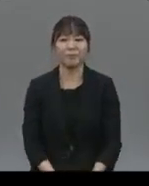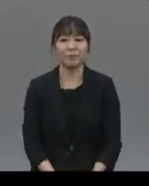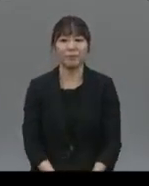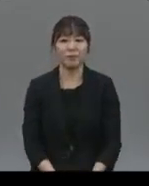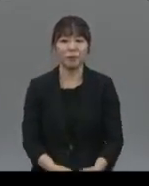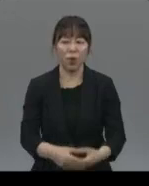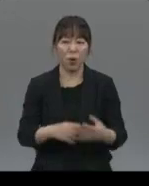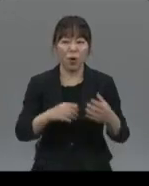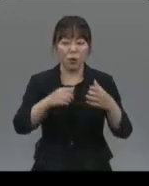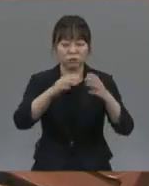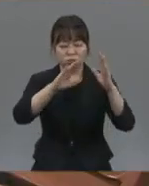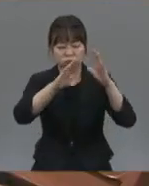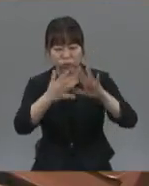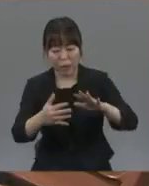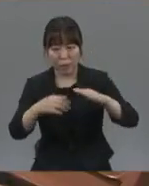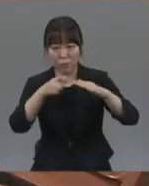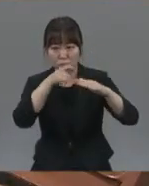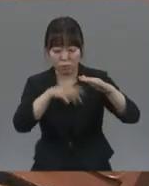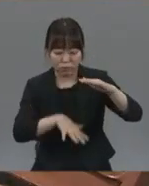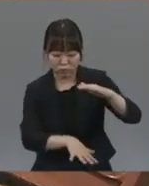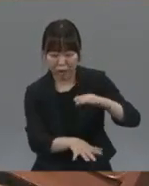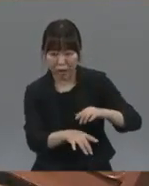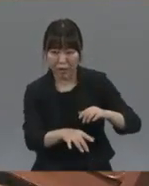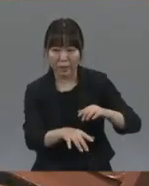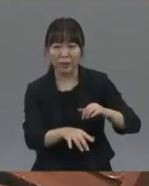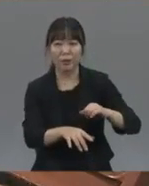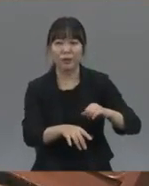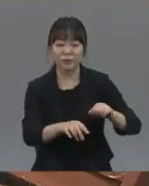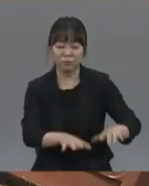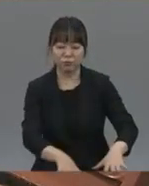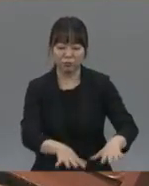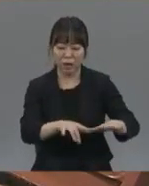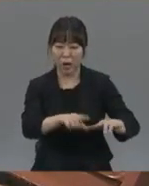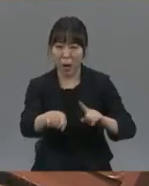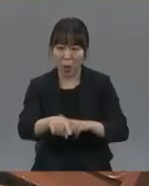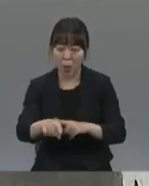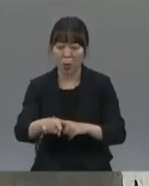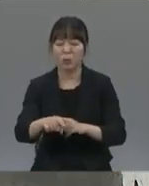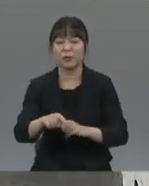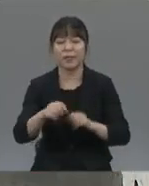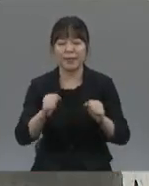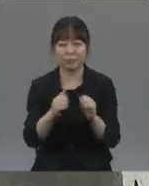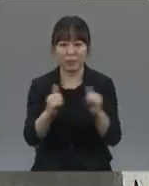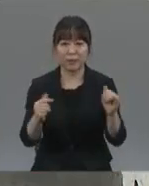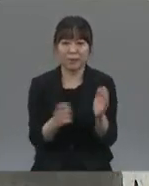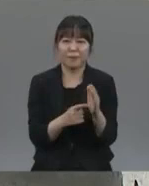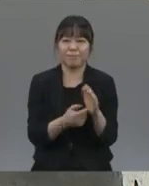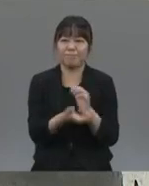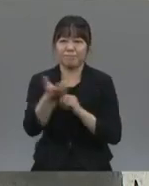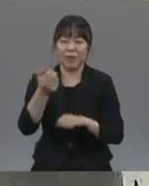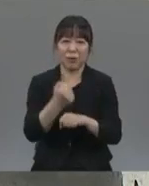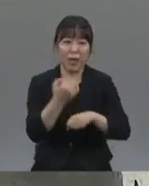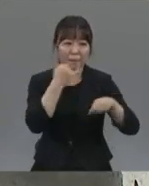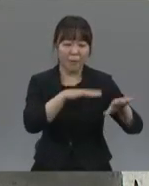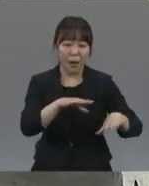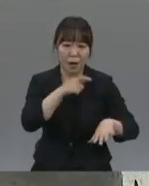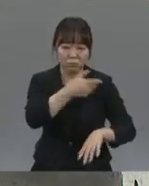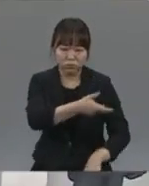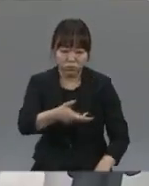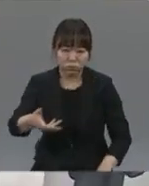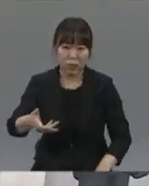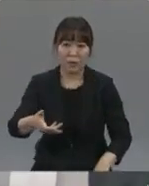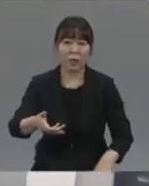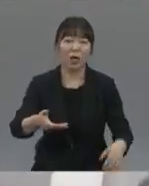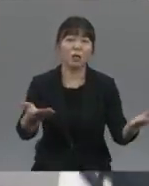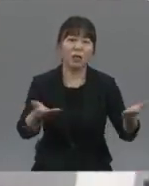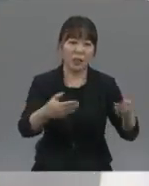complètement libéré de l'influence du cyclone et de demander aux habitants des lui à risque dont les logements en demi-sous-sols d'évacués et aux commerçants basés dans